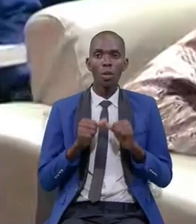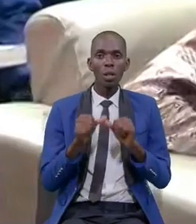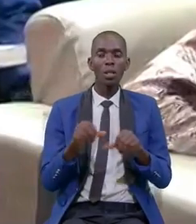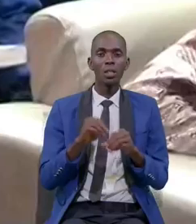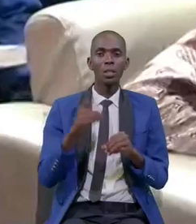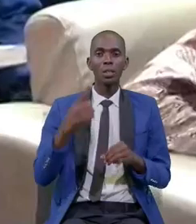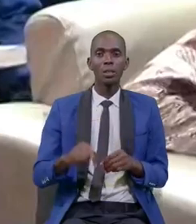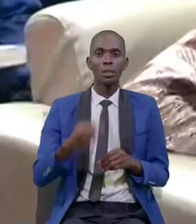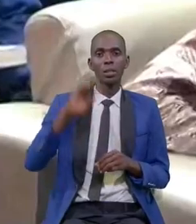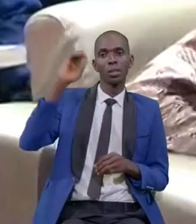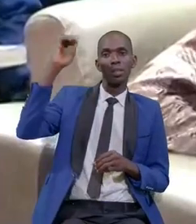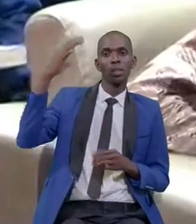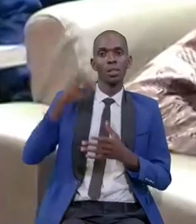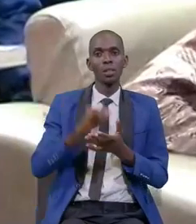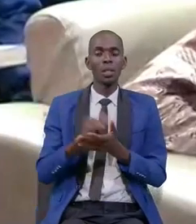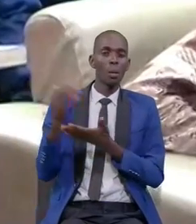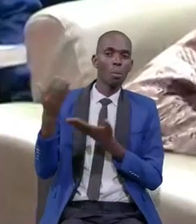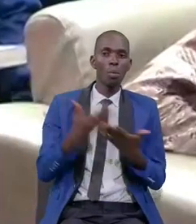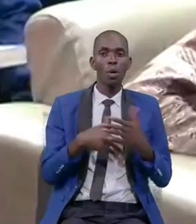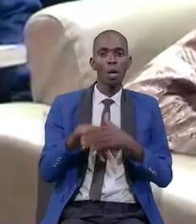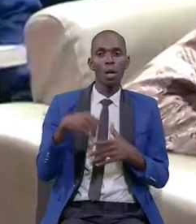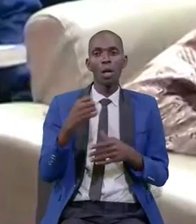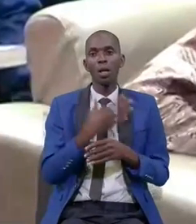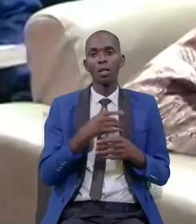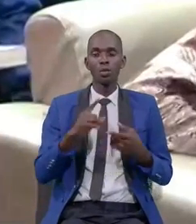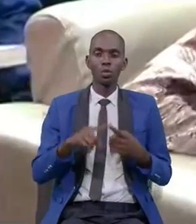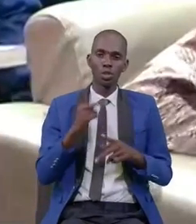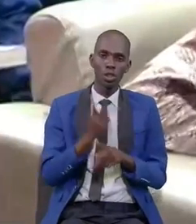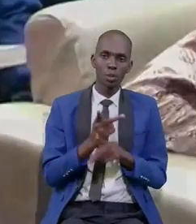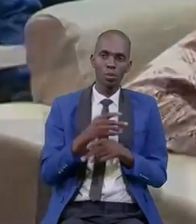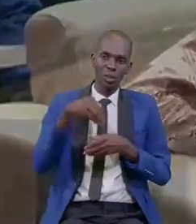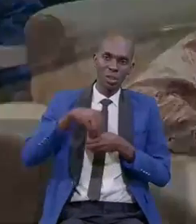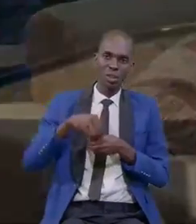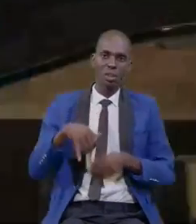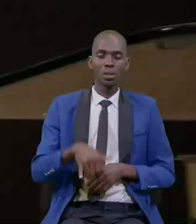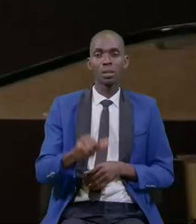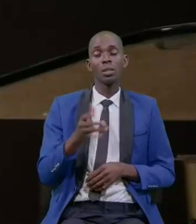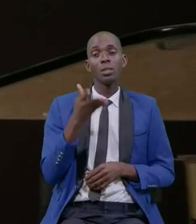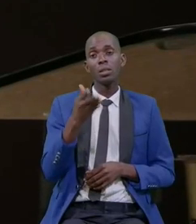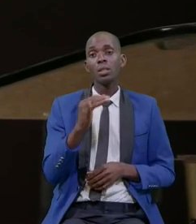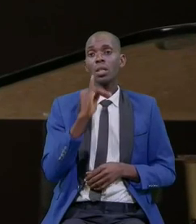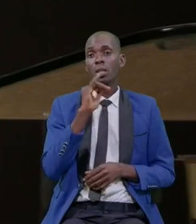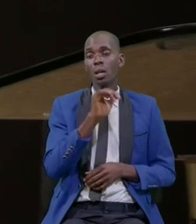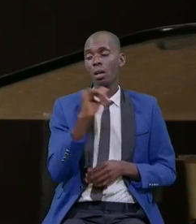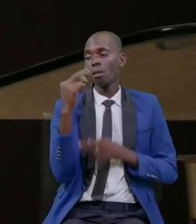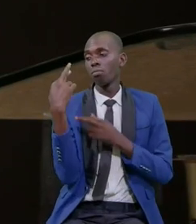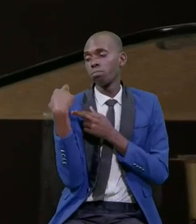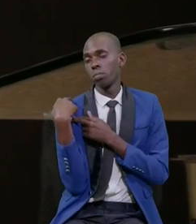grâce, demeurez dans la grâce qui vous a fait sortir du péché pour vous faire entrer dans le royaume. Il y a